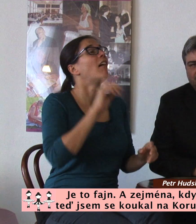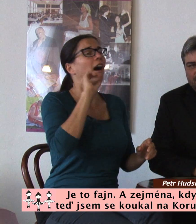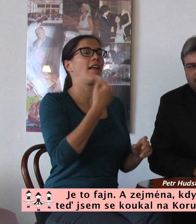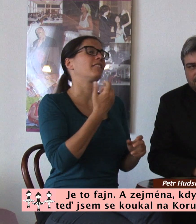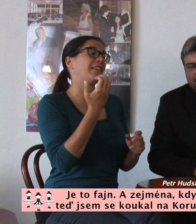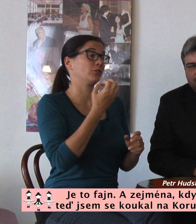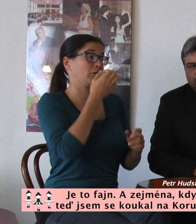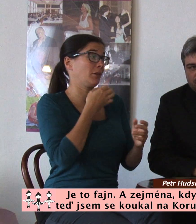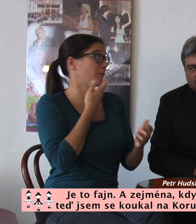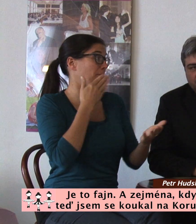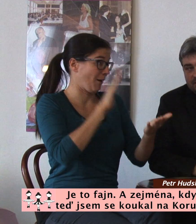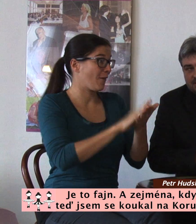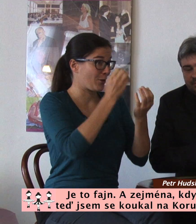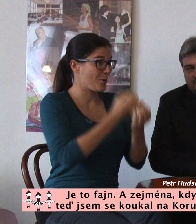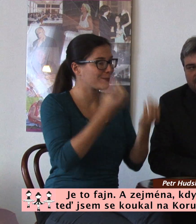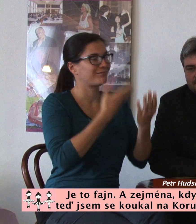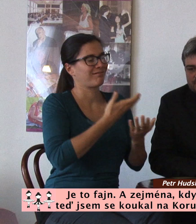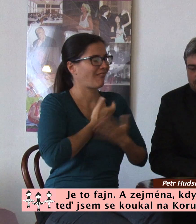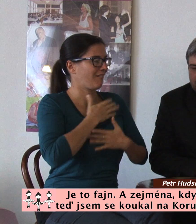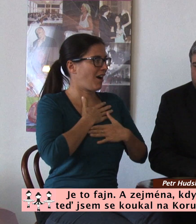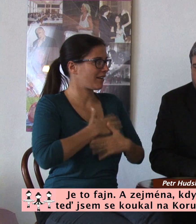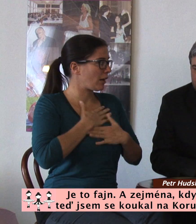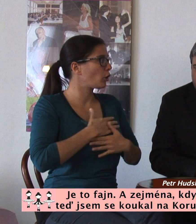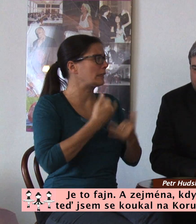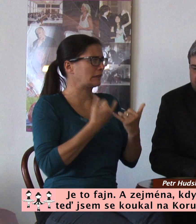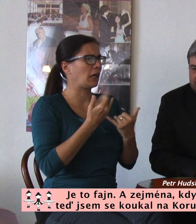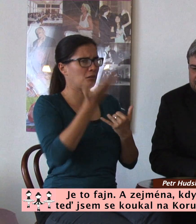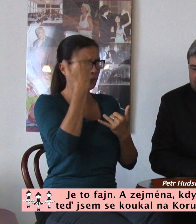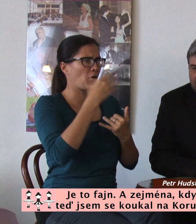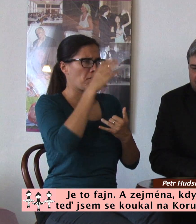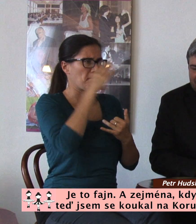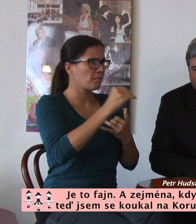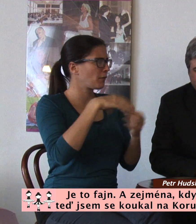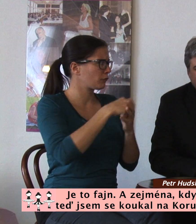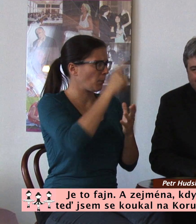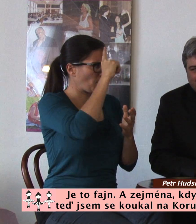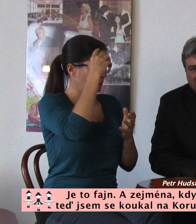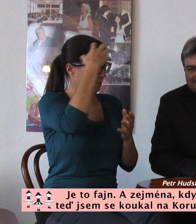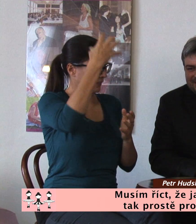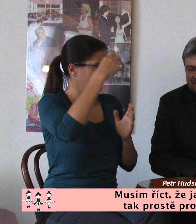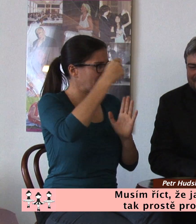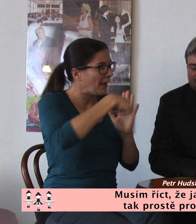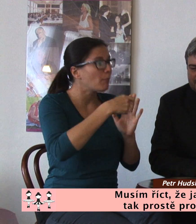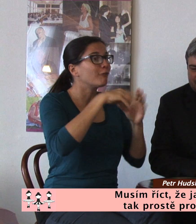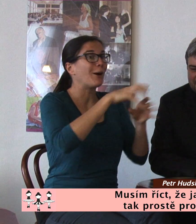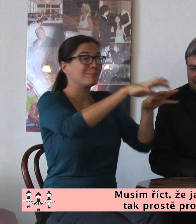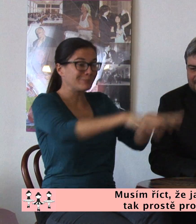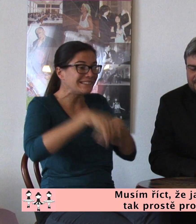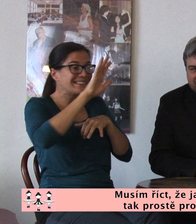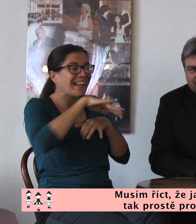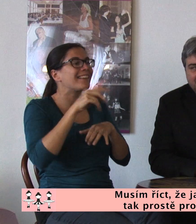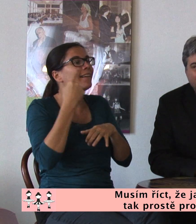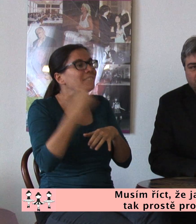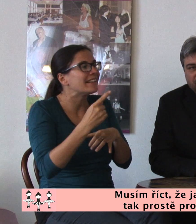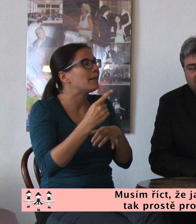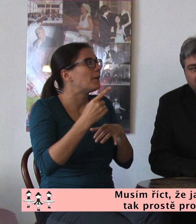Tak je to úžasný Třeba teď jsem se koukal Na korního prince s dětma Je to teda zážitek Musím říct, že jak